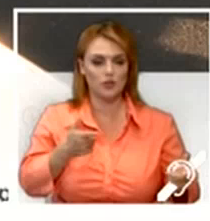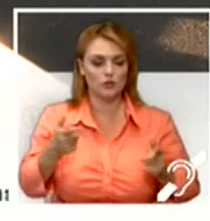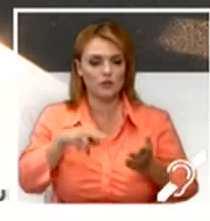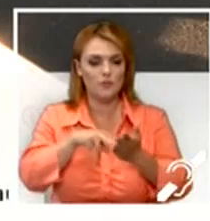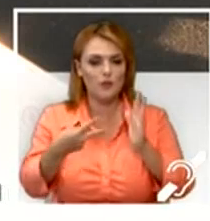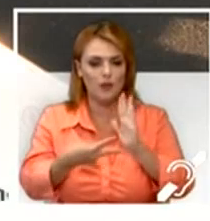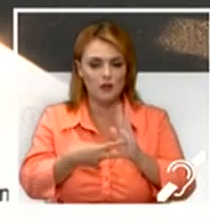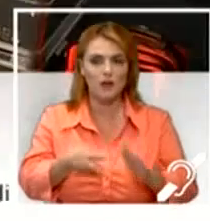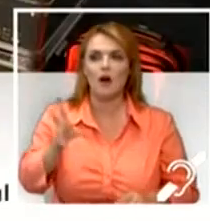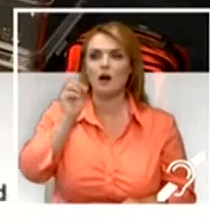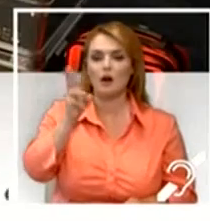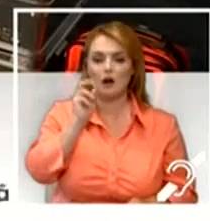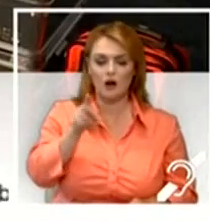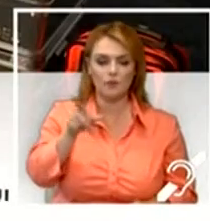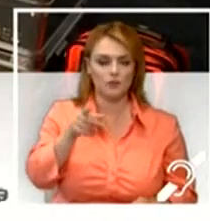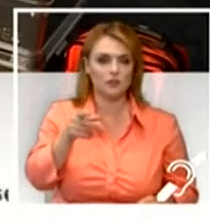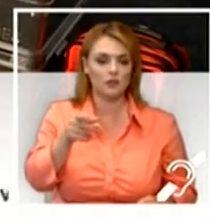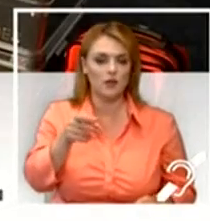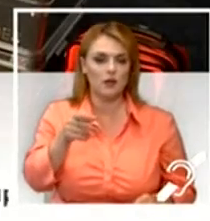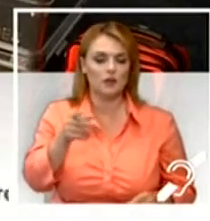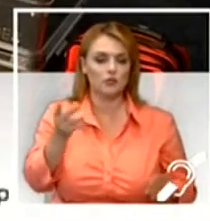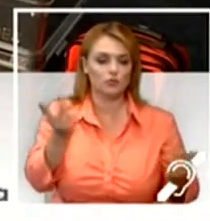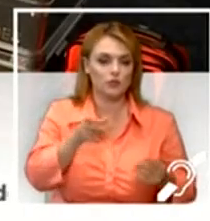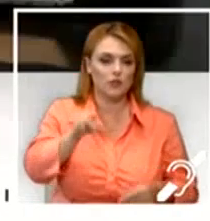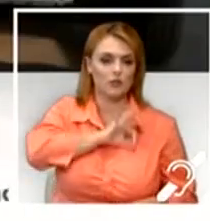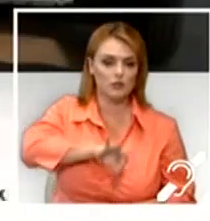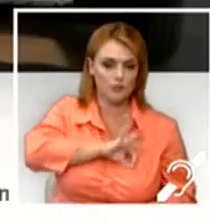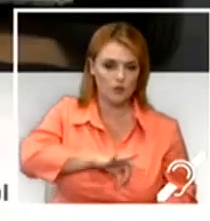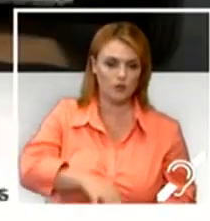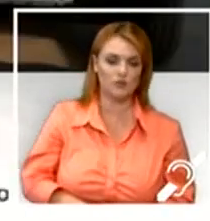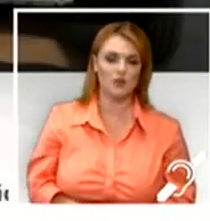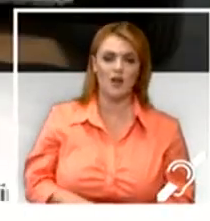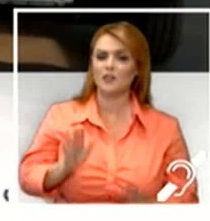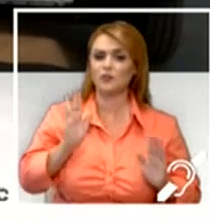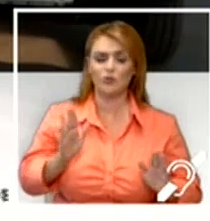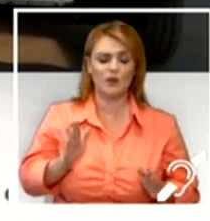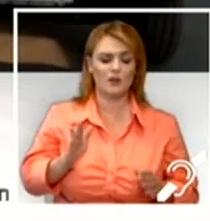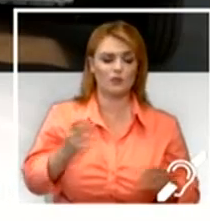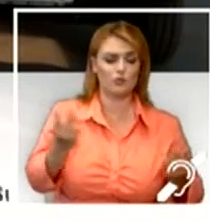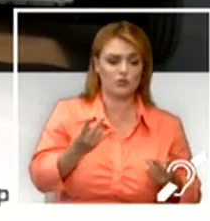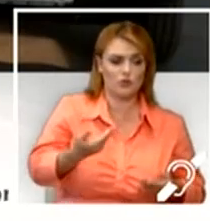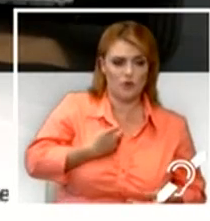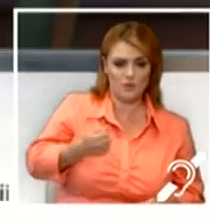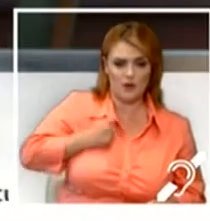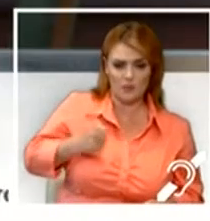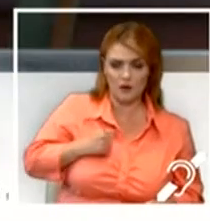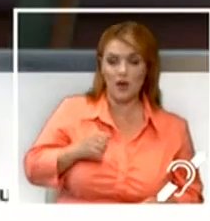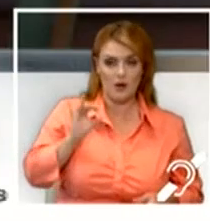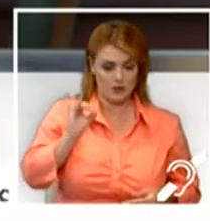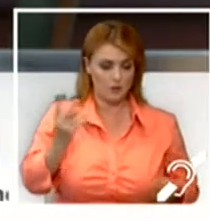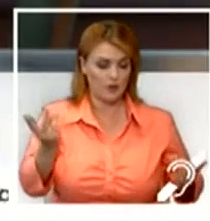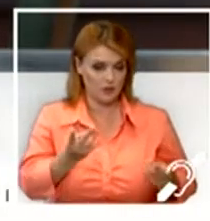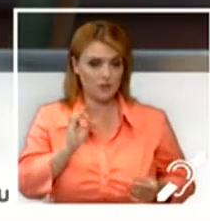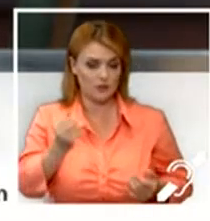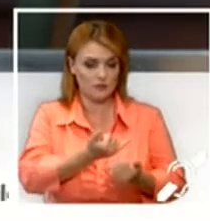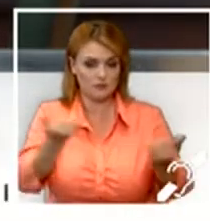capacități pot fi folosite nu doar pentru militar, dar și pentru asistența populației civile în cazul gestionării diferitor crize, precum